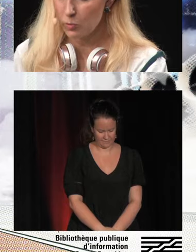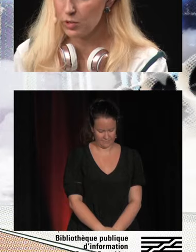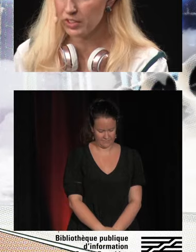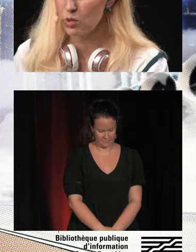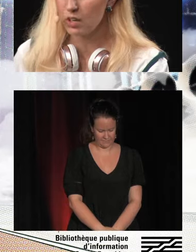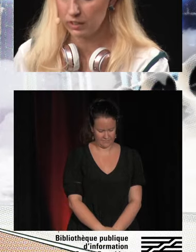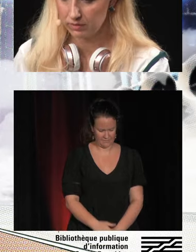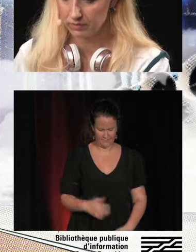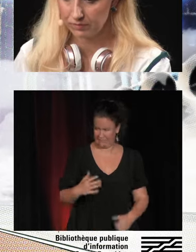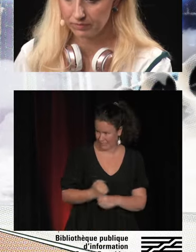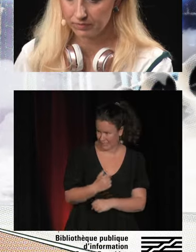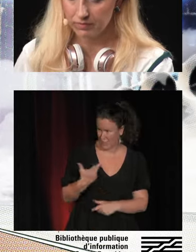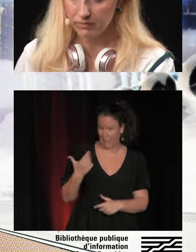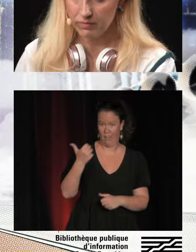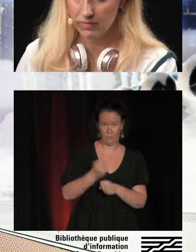Ça fait combien? On en a eu un là.